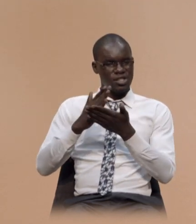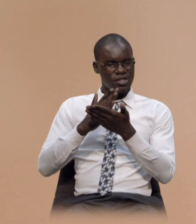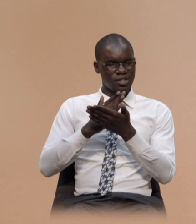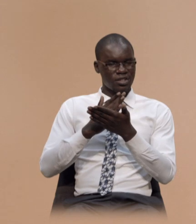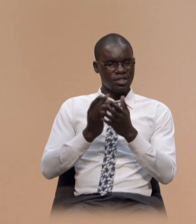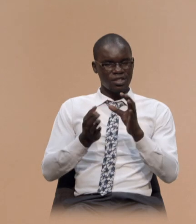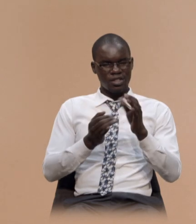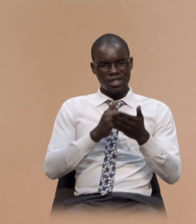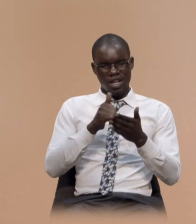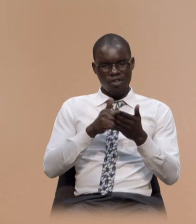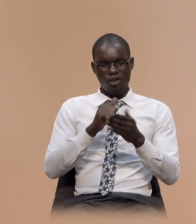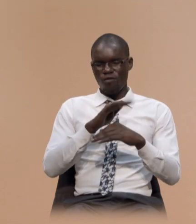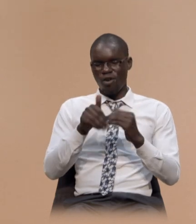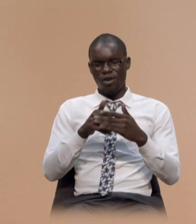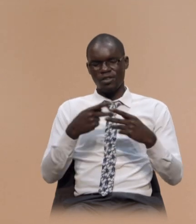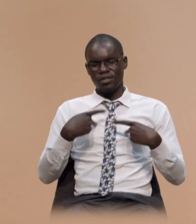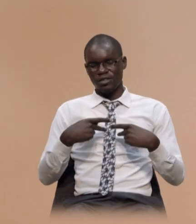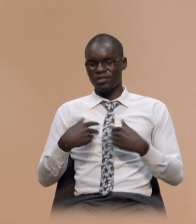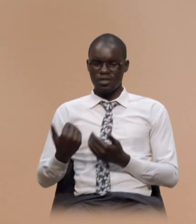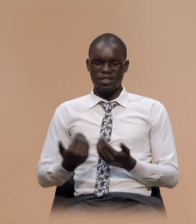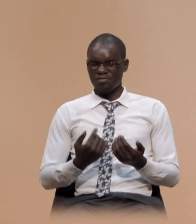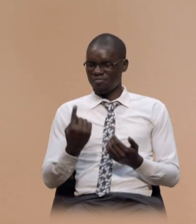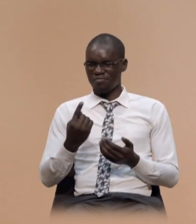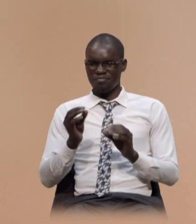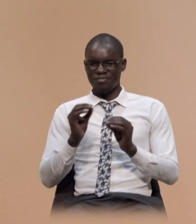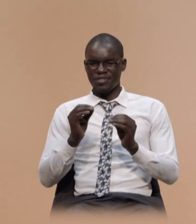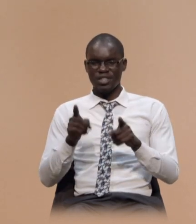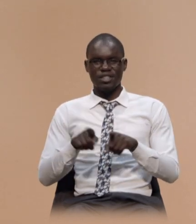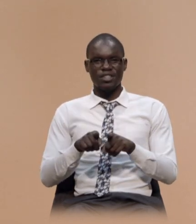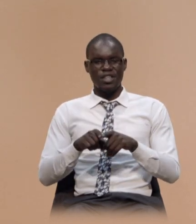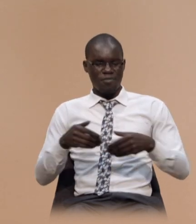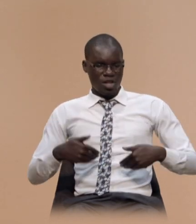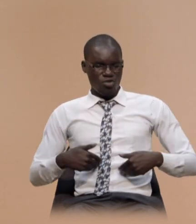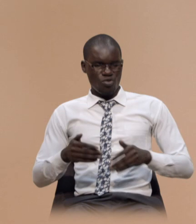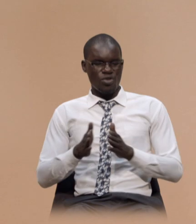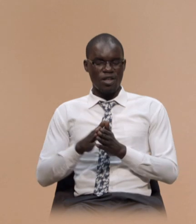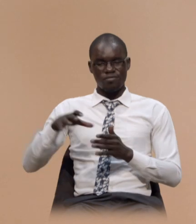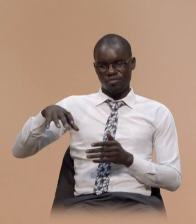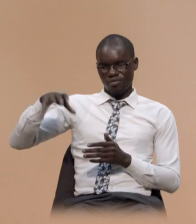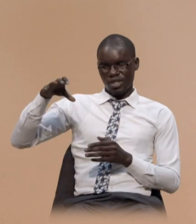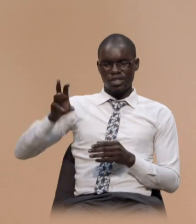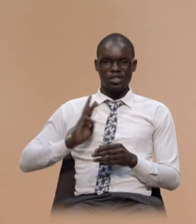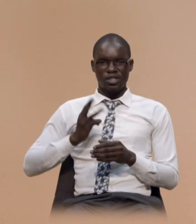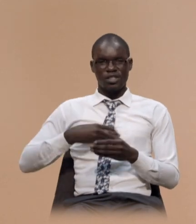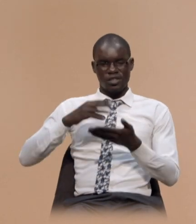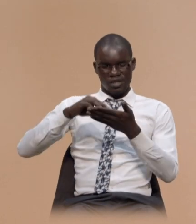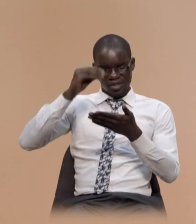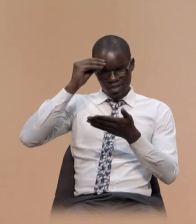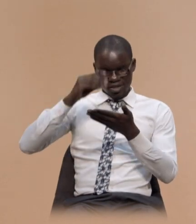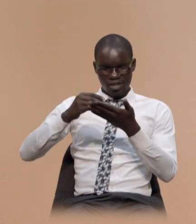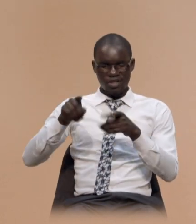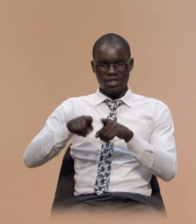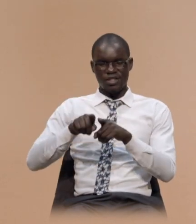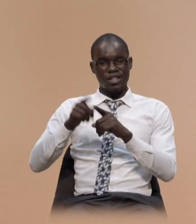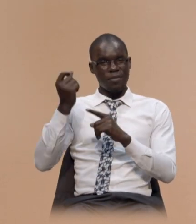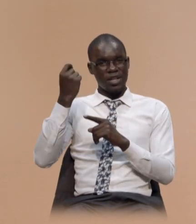watu wote. Si watoto peke yao, bali hata vijana na watu wazima. ya kwamba tuweze kuchambua Biblia, tuweze